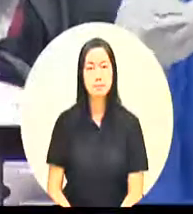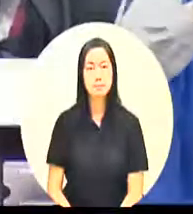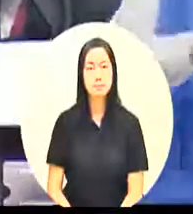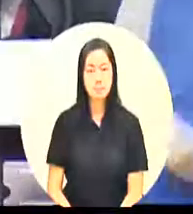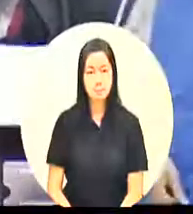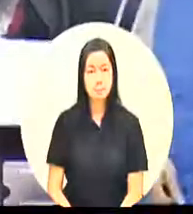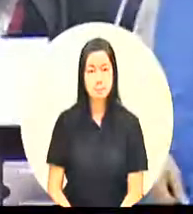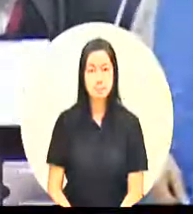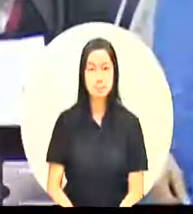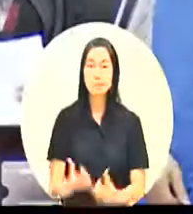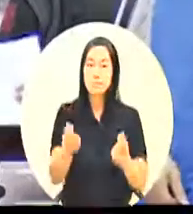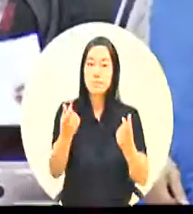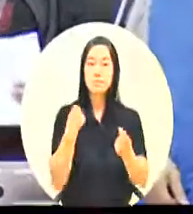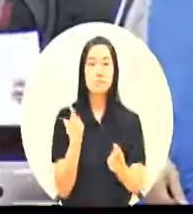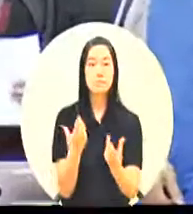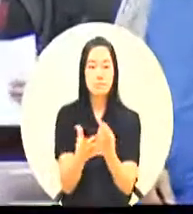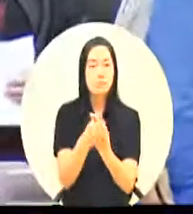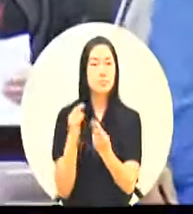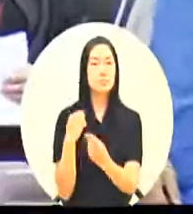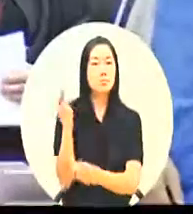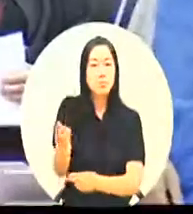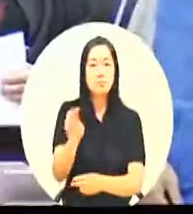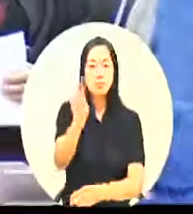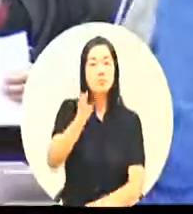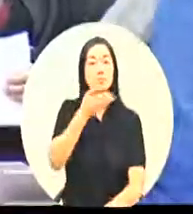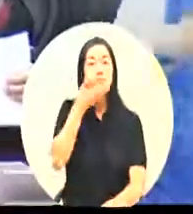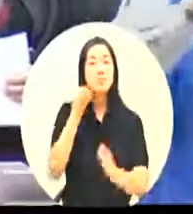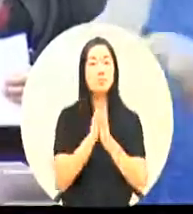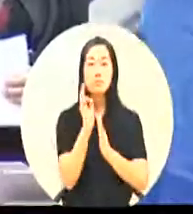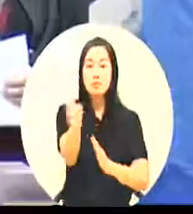那就一并要求我们的水利局，